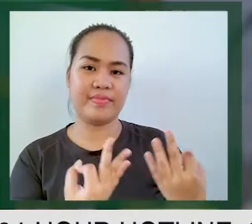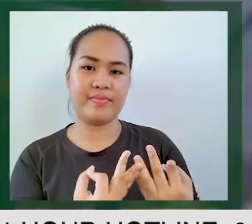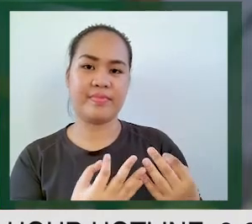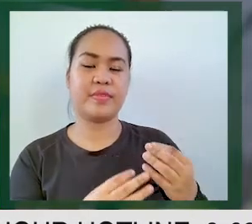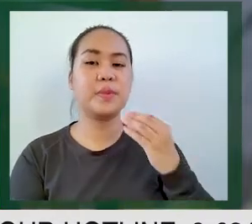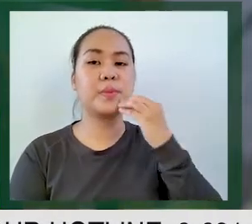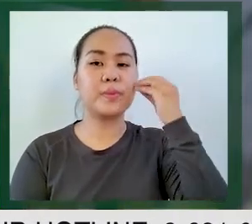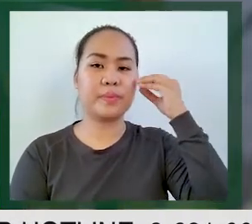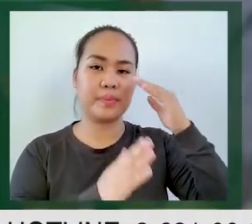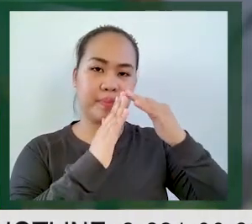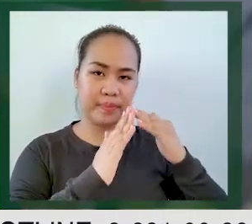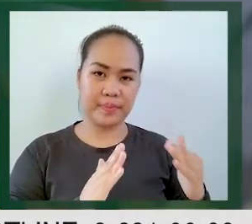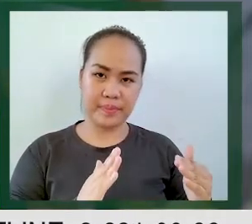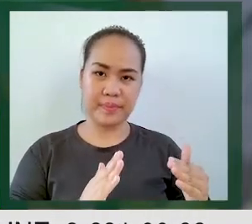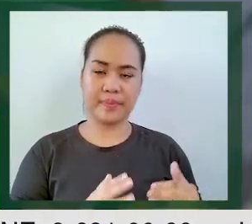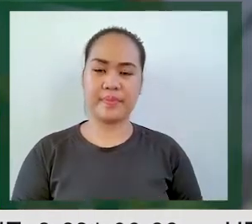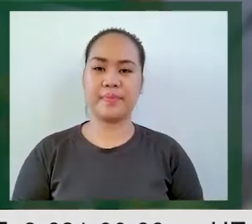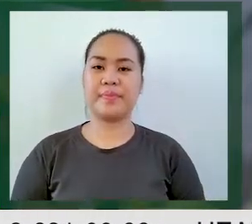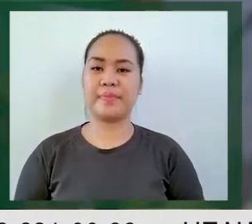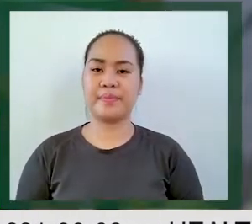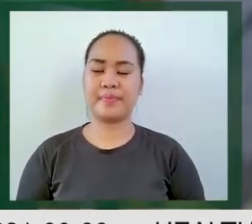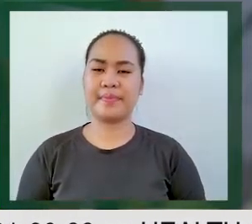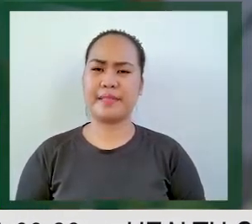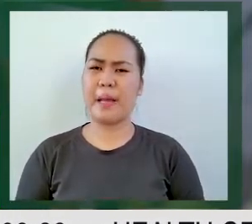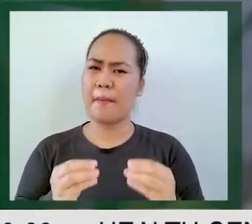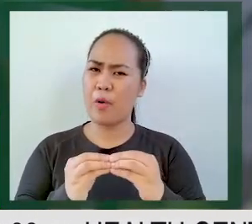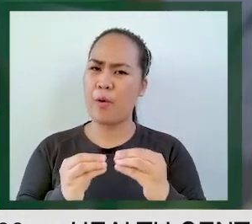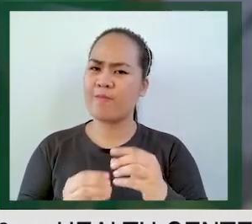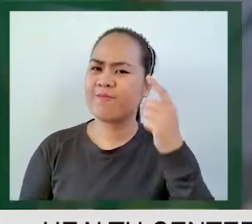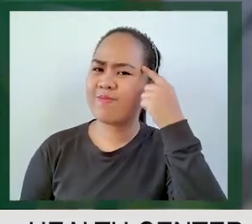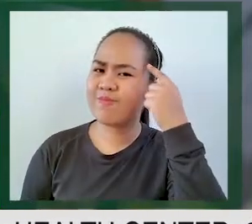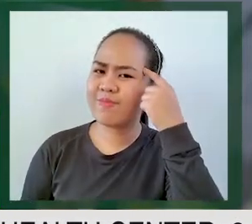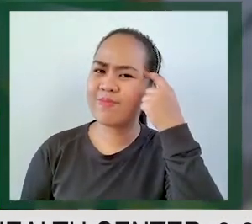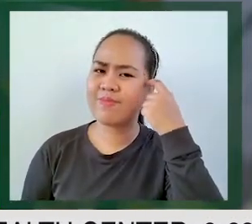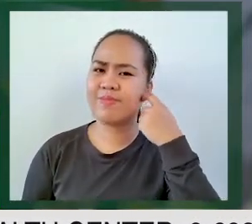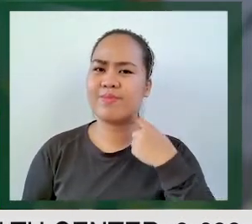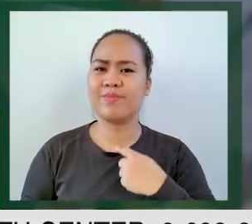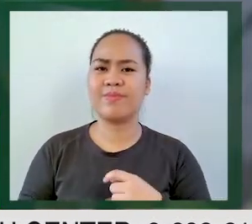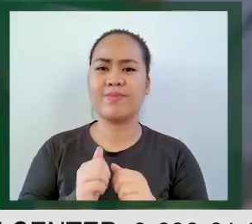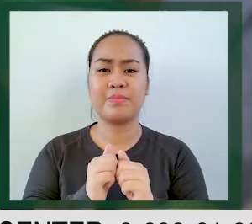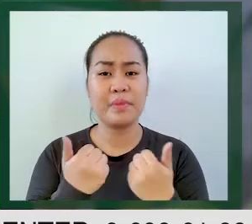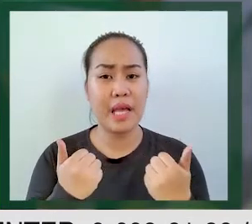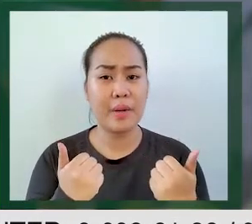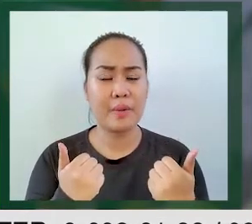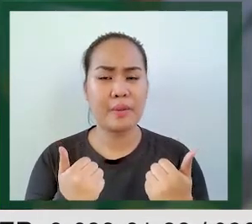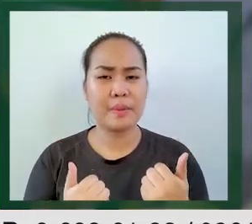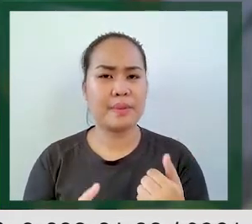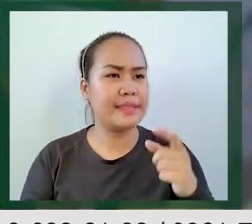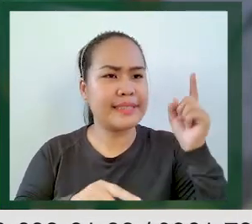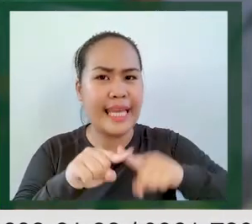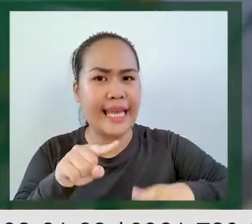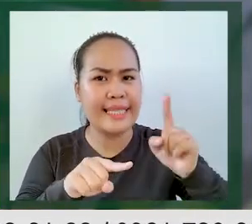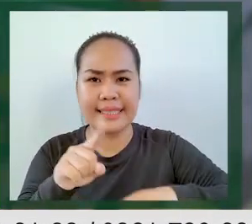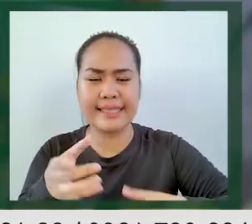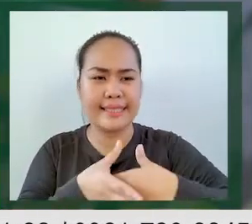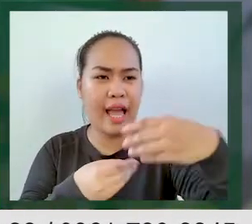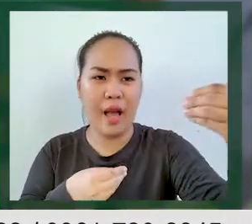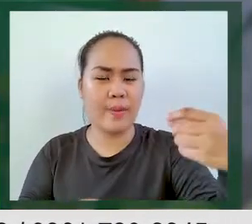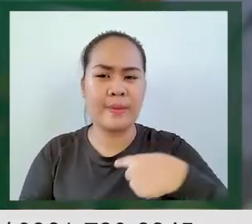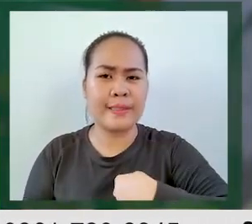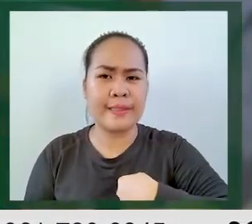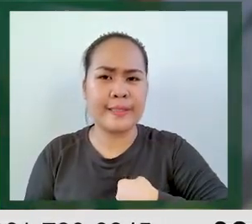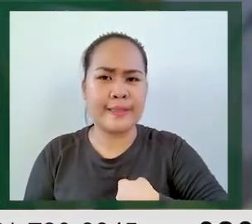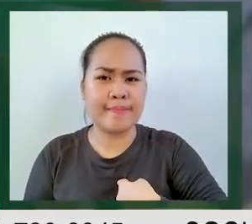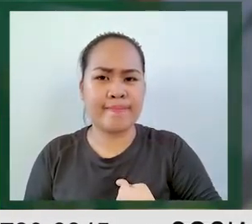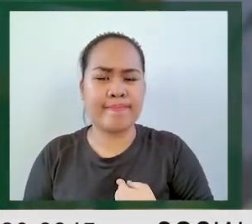lumabas, mag-ingat ka naman, 'di ba? Kung ikaw naman ay stay out na empleyado at nagre-report ka lang daily sa iyong